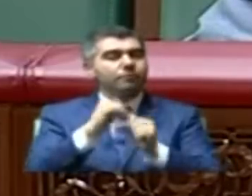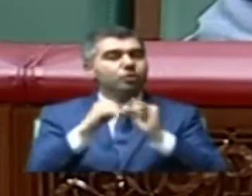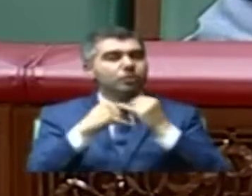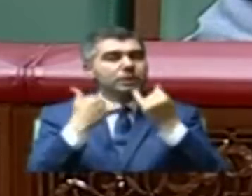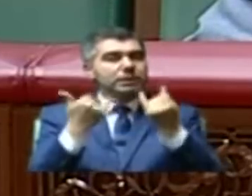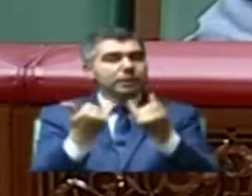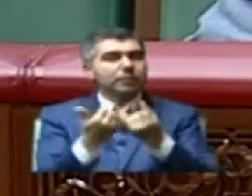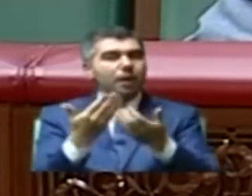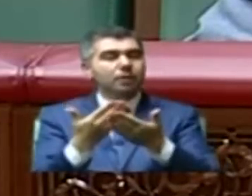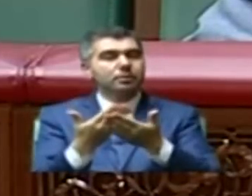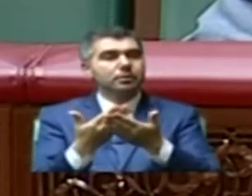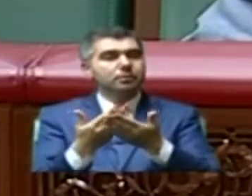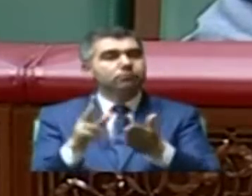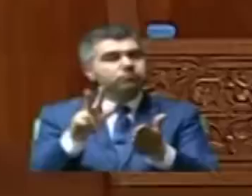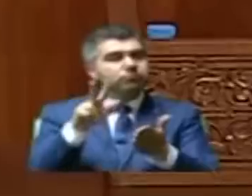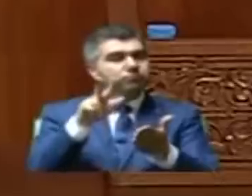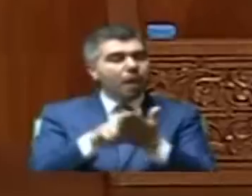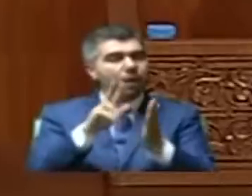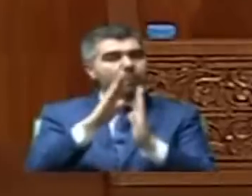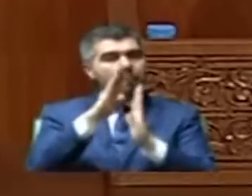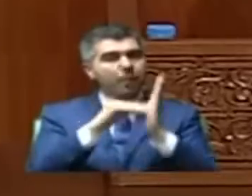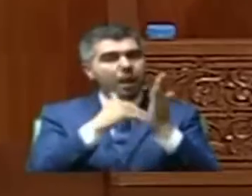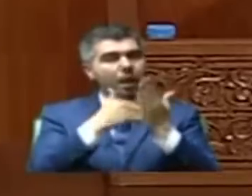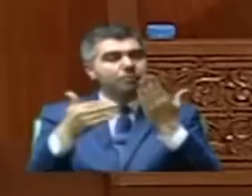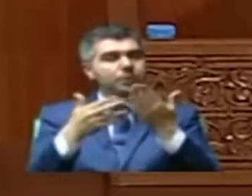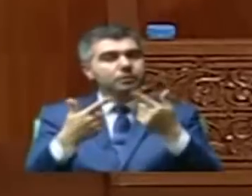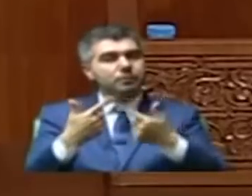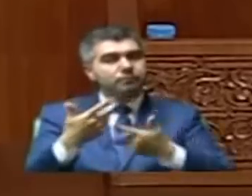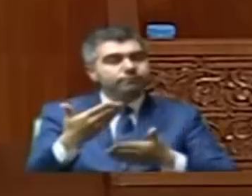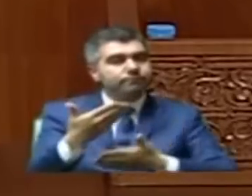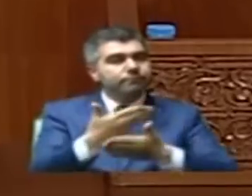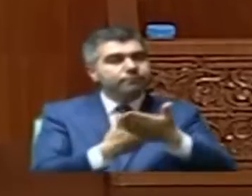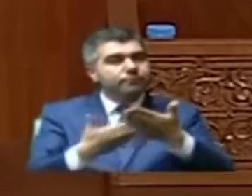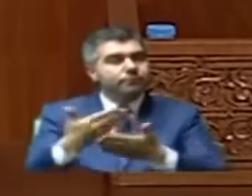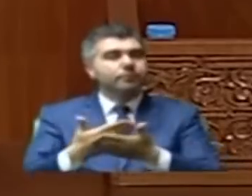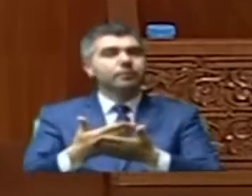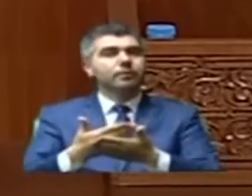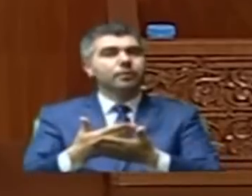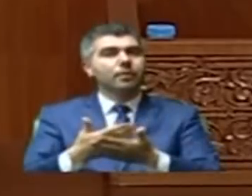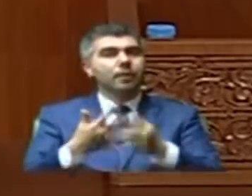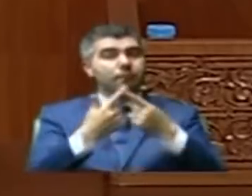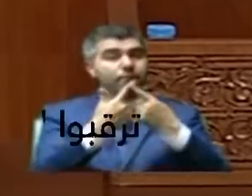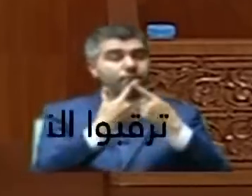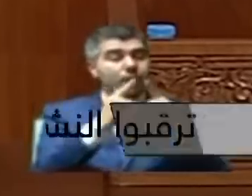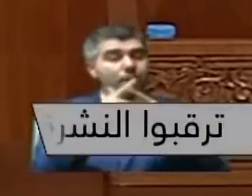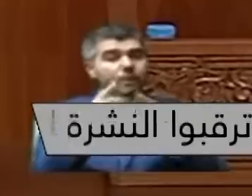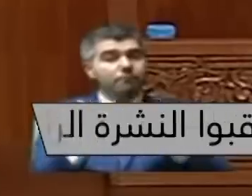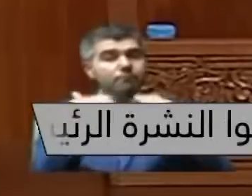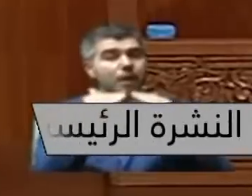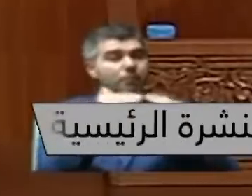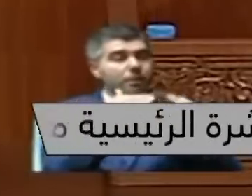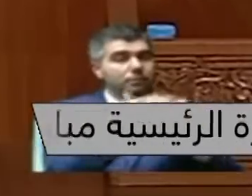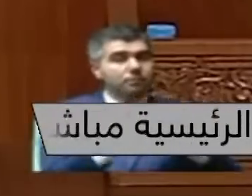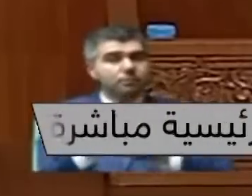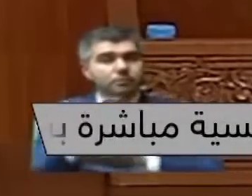التقيييم وتصادق على البرامج انطلاقا من خدمه درت بها فرق تقنيه بالتنسيق مع جميع